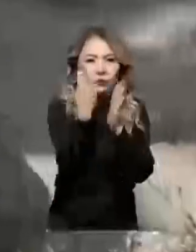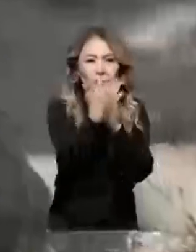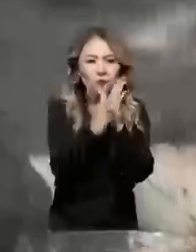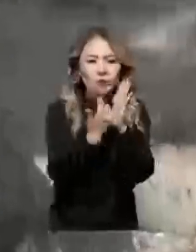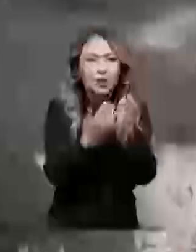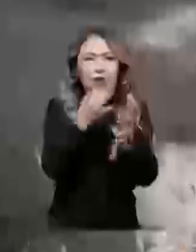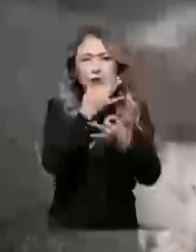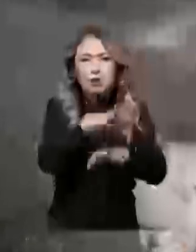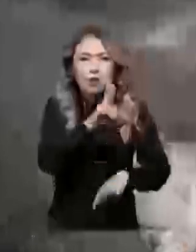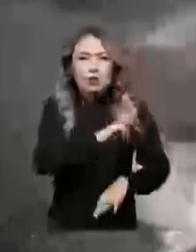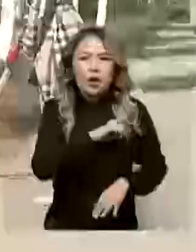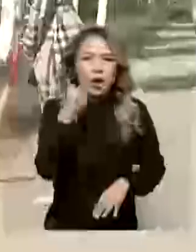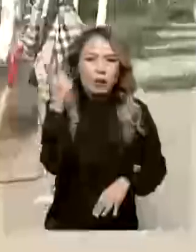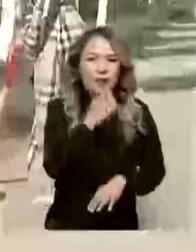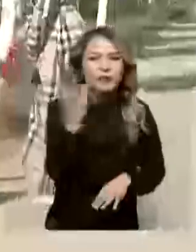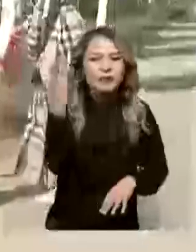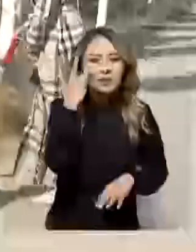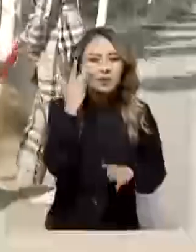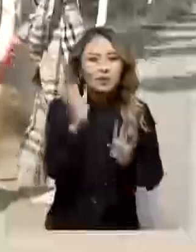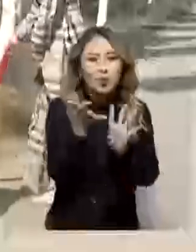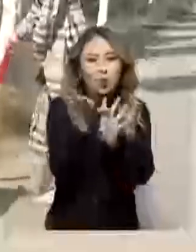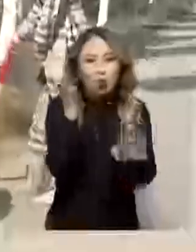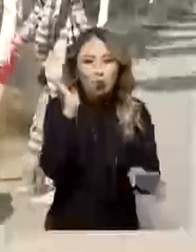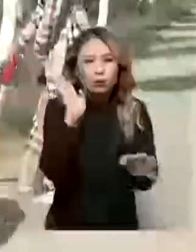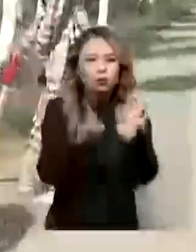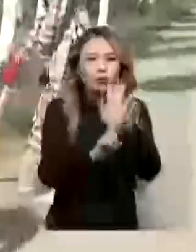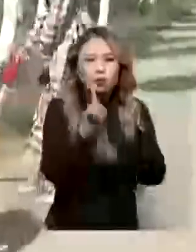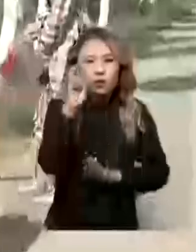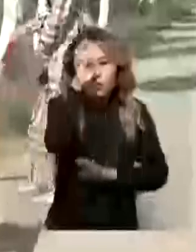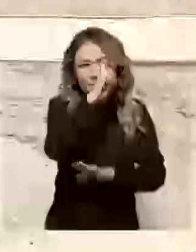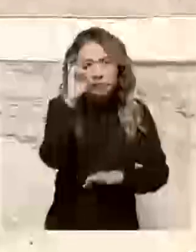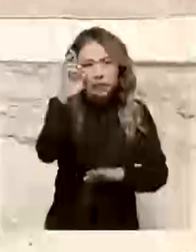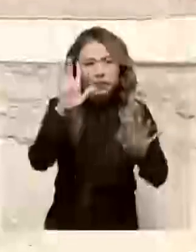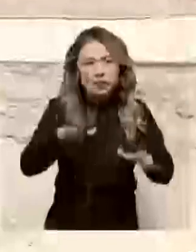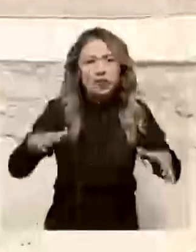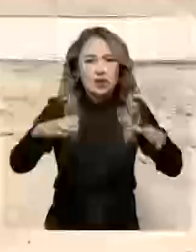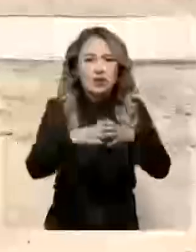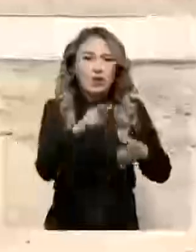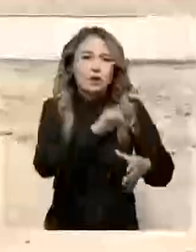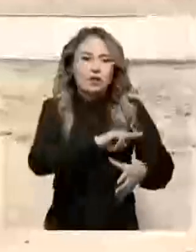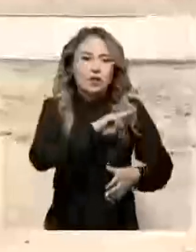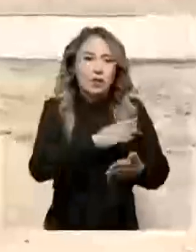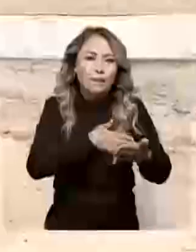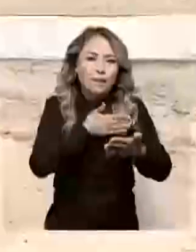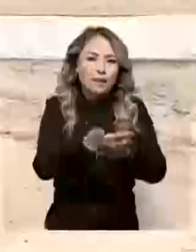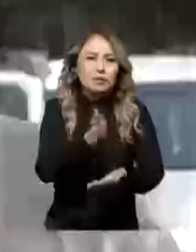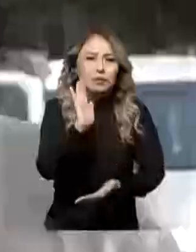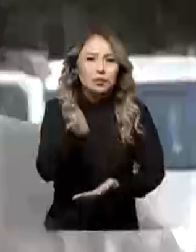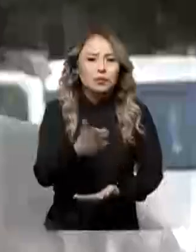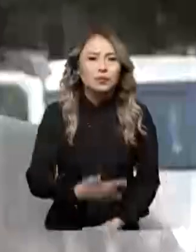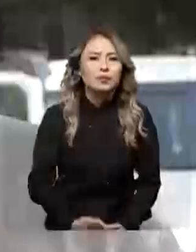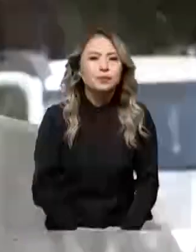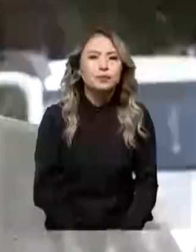мекеме кәсіпорын ұжымдары апта сайын ортақ іске кезекпен тартылады. Бұл жолы мемлекеттік қызметшілер мен бюджеттік мекеме ұжымдары белсенділік танытты.